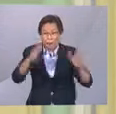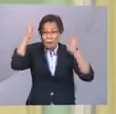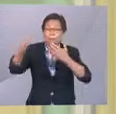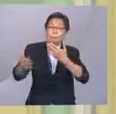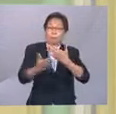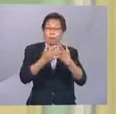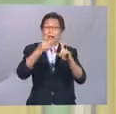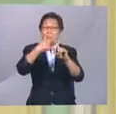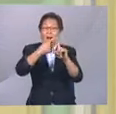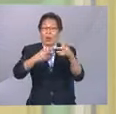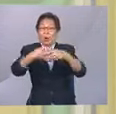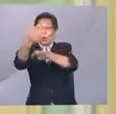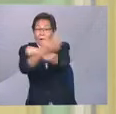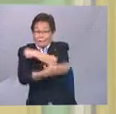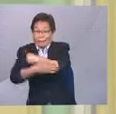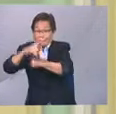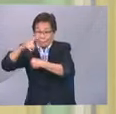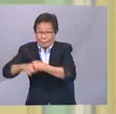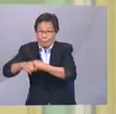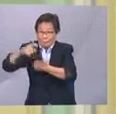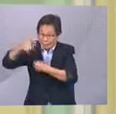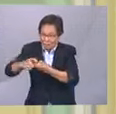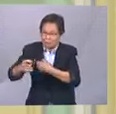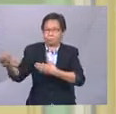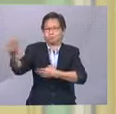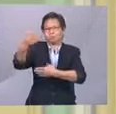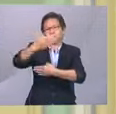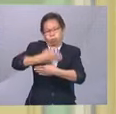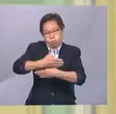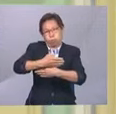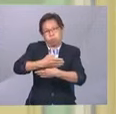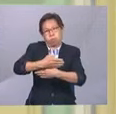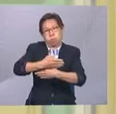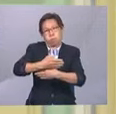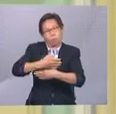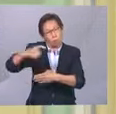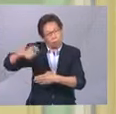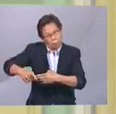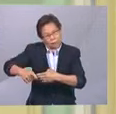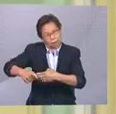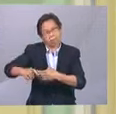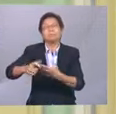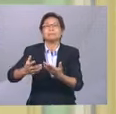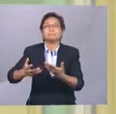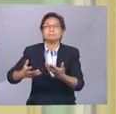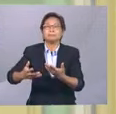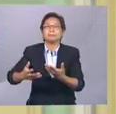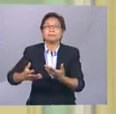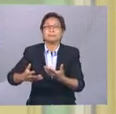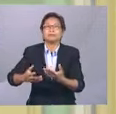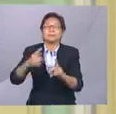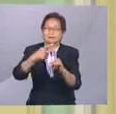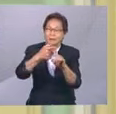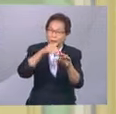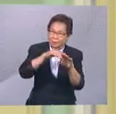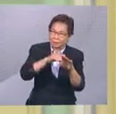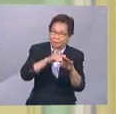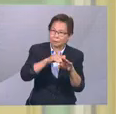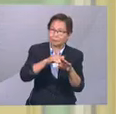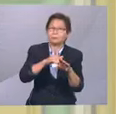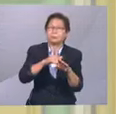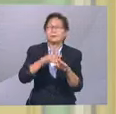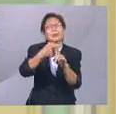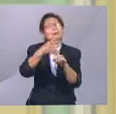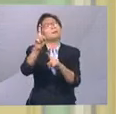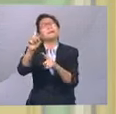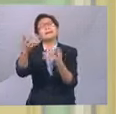yang pulang dari luar negara kita akan korentin kan mereka secara wajib termasuklah daripada mana-mana